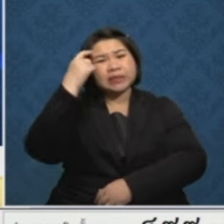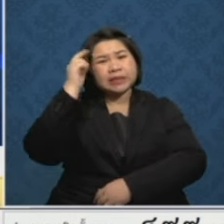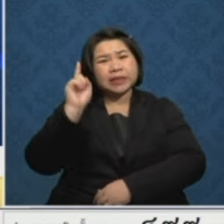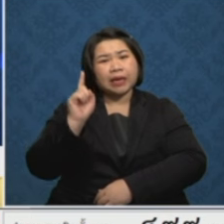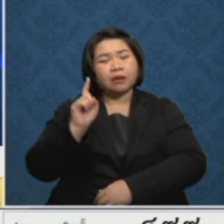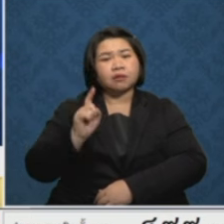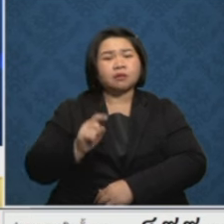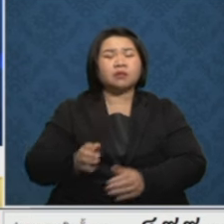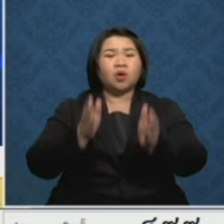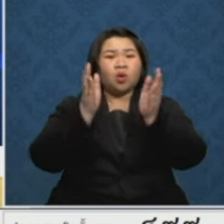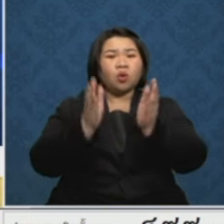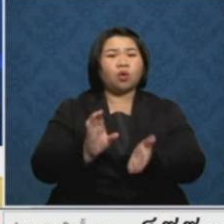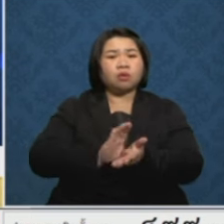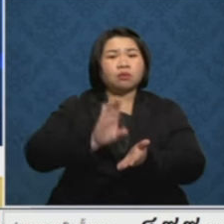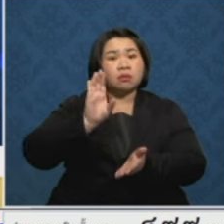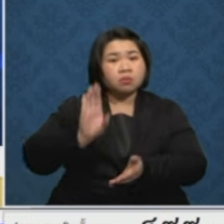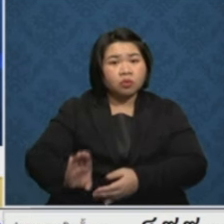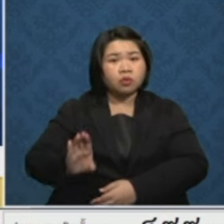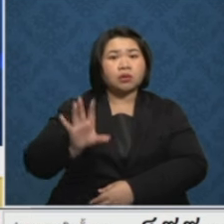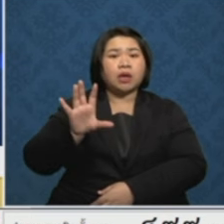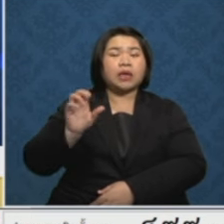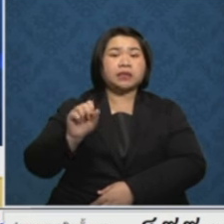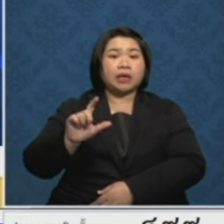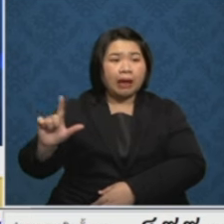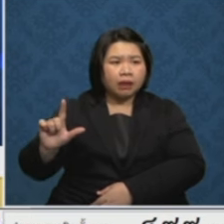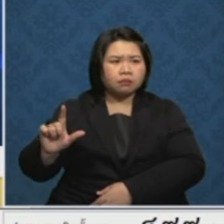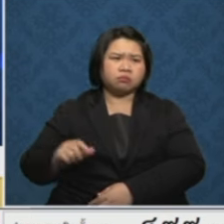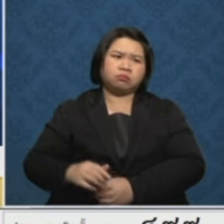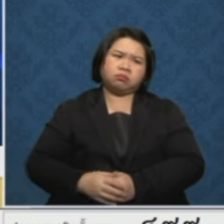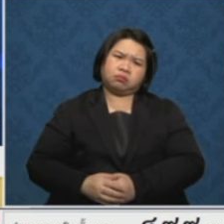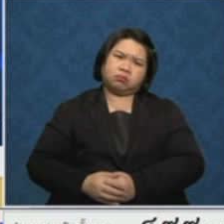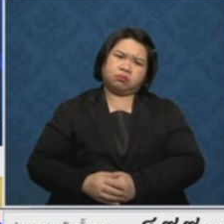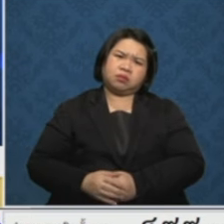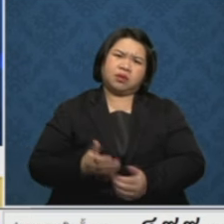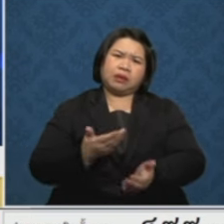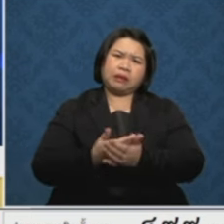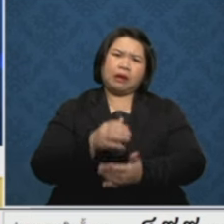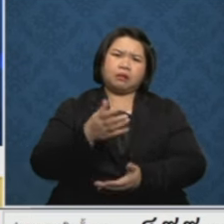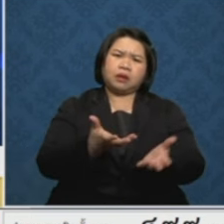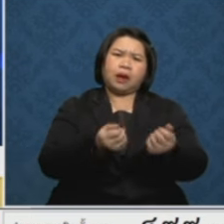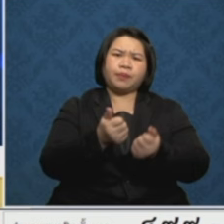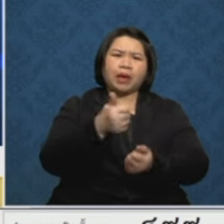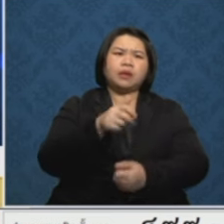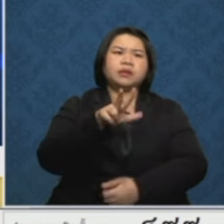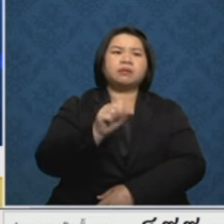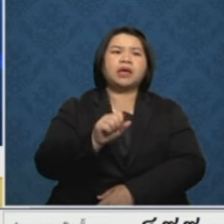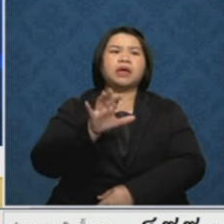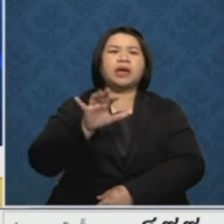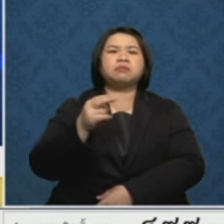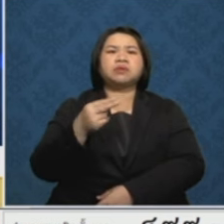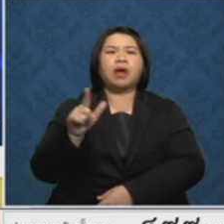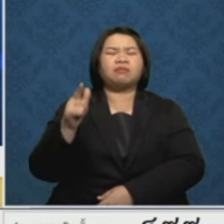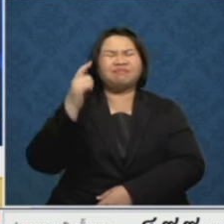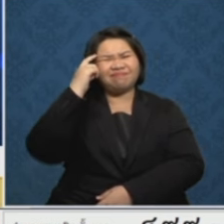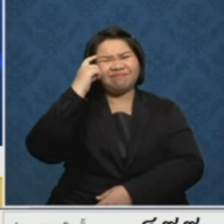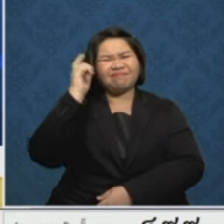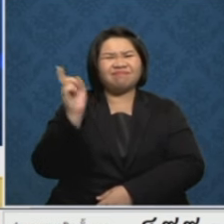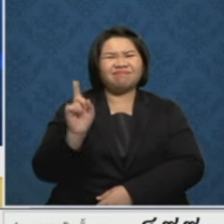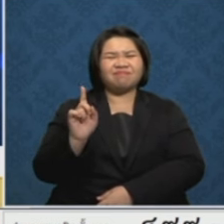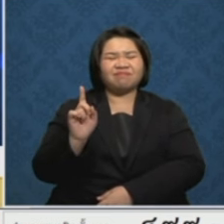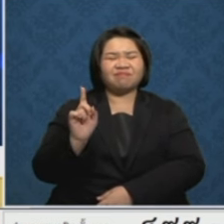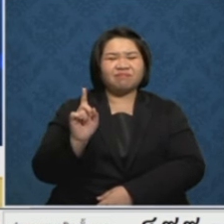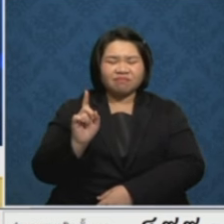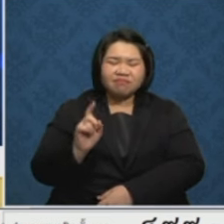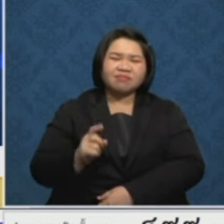500,000 ล้านได้คืน 350,000 ล้านอย่างนี้มันเรียกคุ้มไหมคะแล้วสิ่งที่เราจะเสียค่ะเ